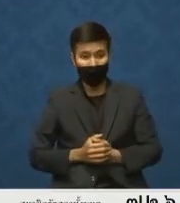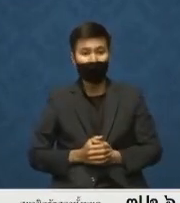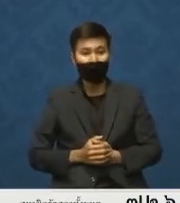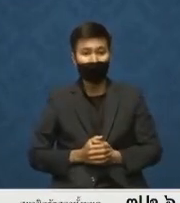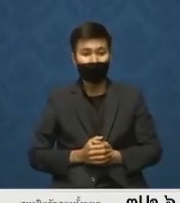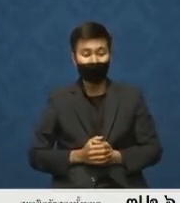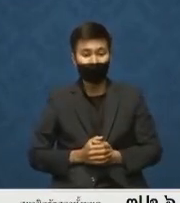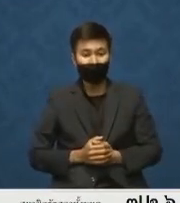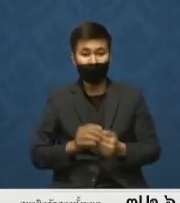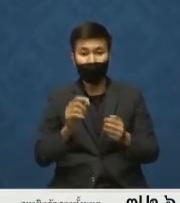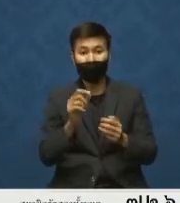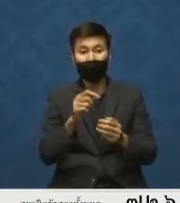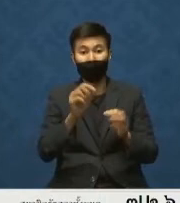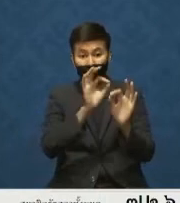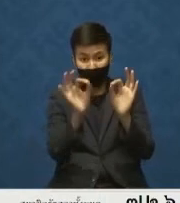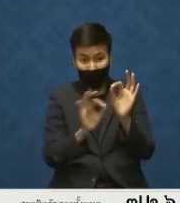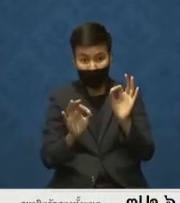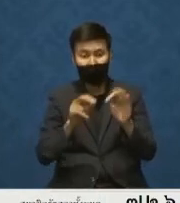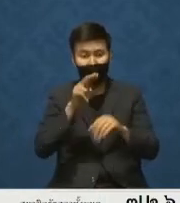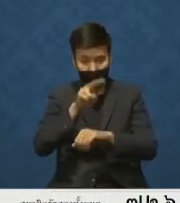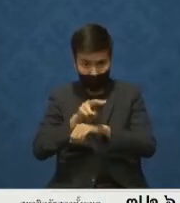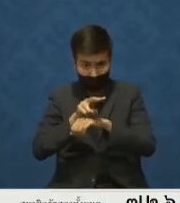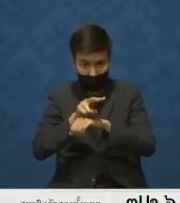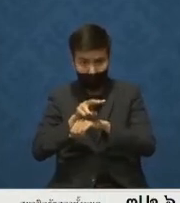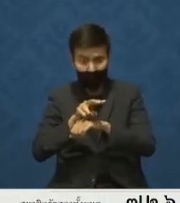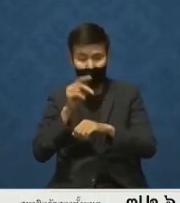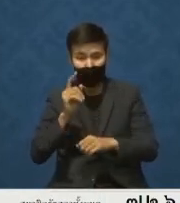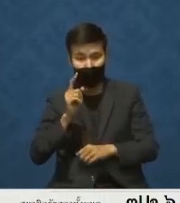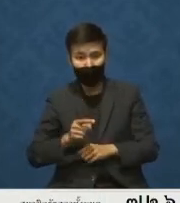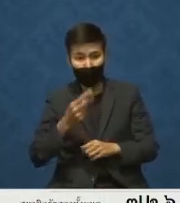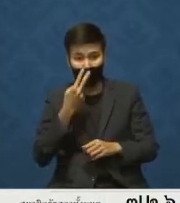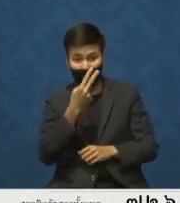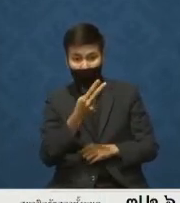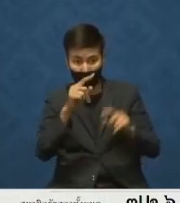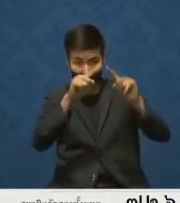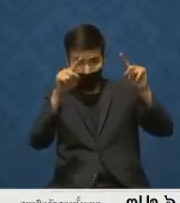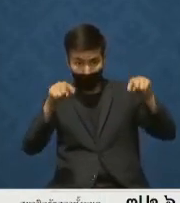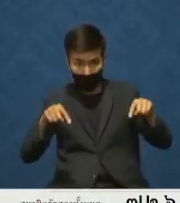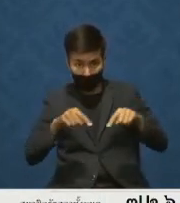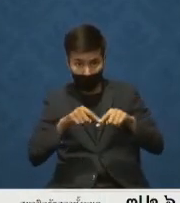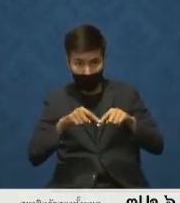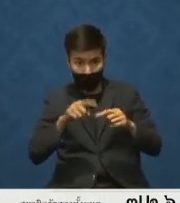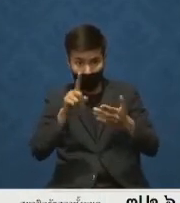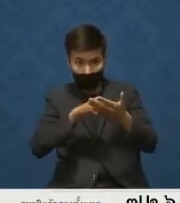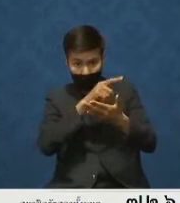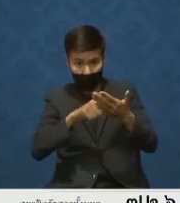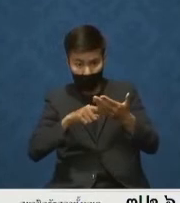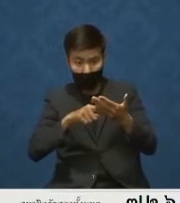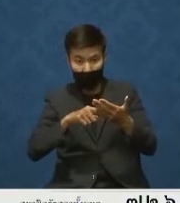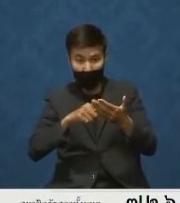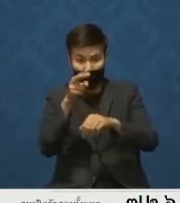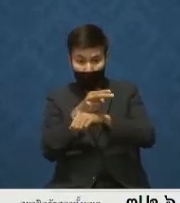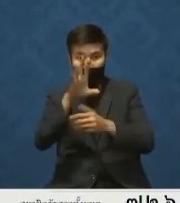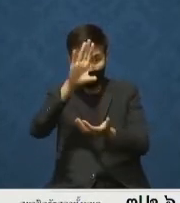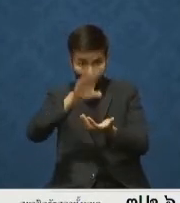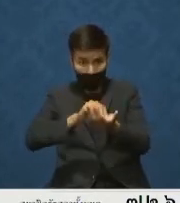งเพระฉะนั้นเขียนลไปเลยว่าประชาชทมาสงเกตจะต้องเห็นบัติเลือกตั้งและเครื่องหมายลงคะแนนบันทึก ภาพ